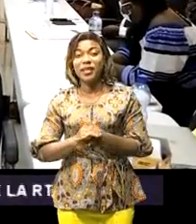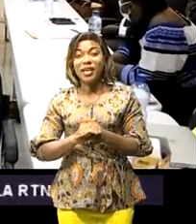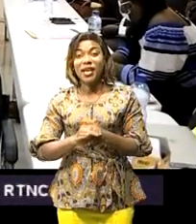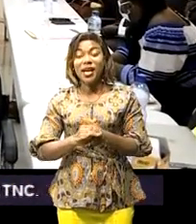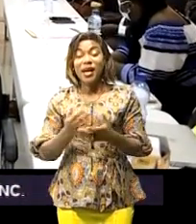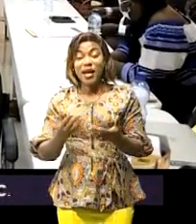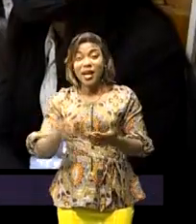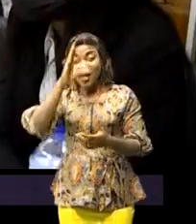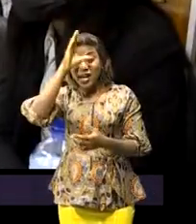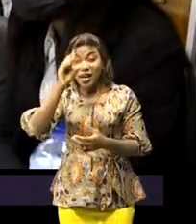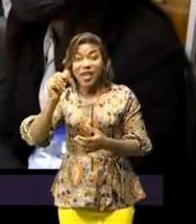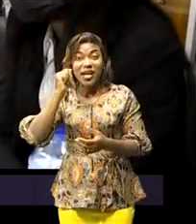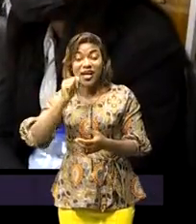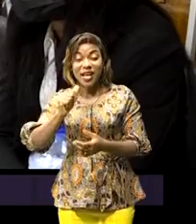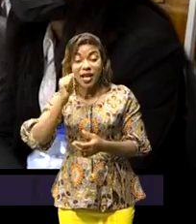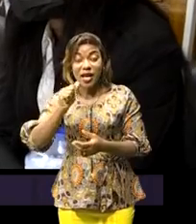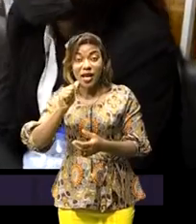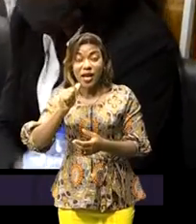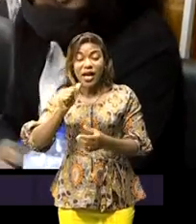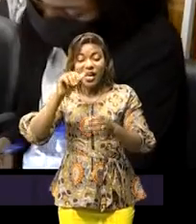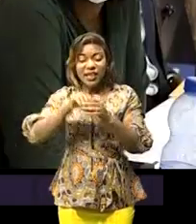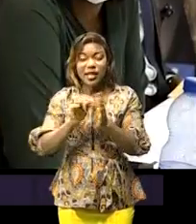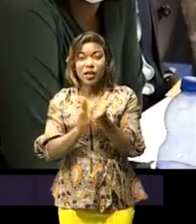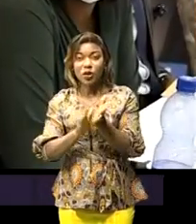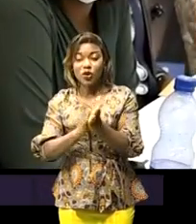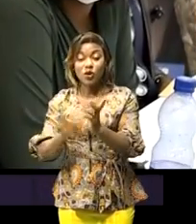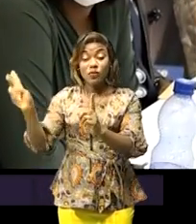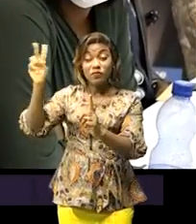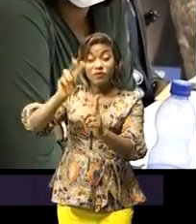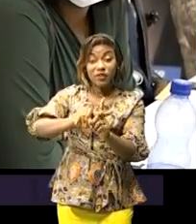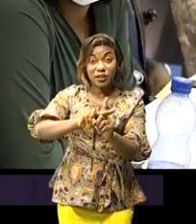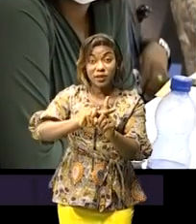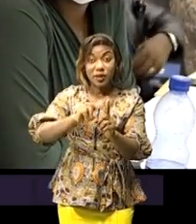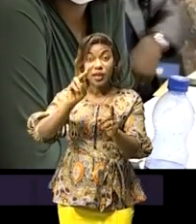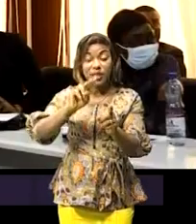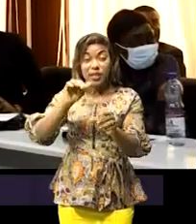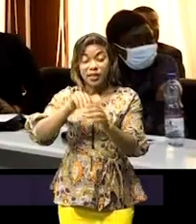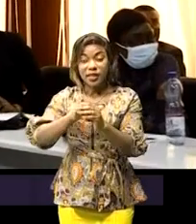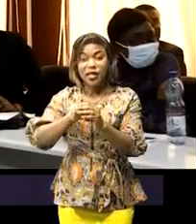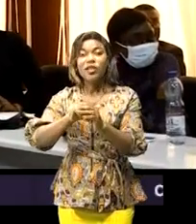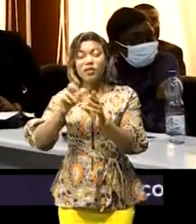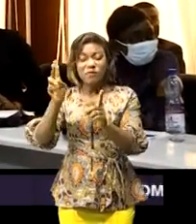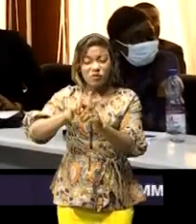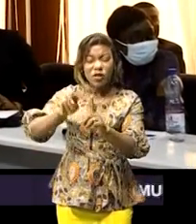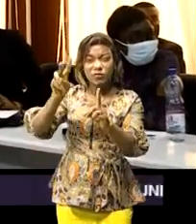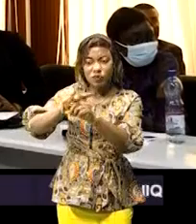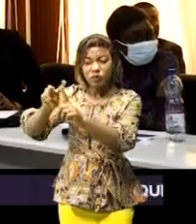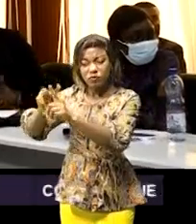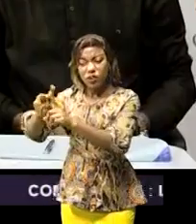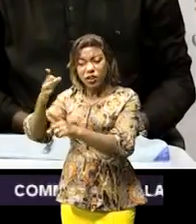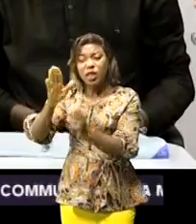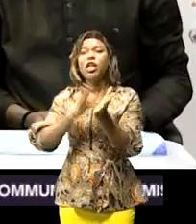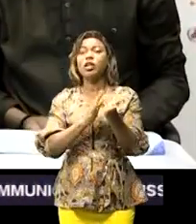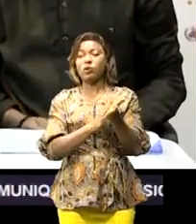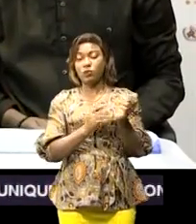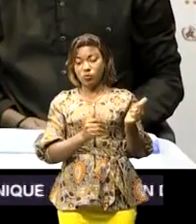dans le milieu scolaire sont parfois victimes de violences physiques et sexuelles, de harcèlement et de châtiments corporels. Cette violence